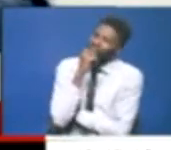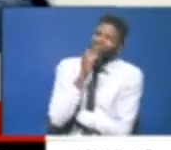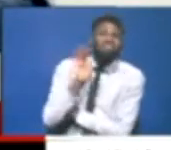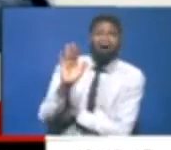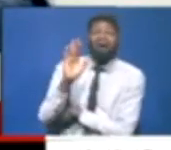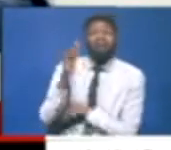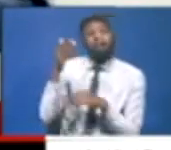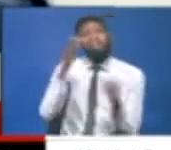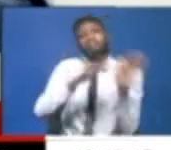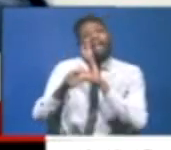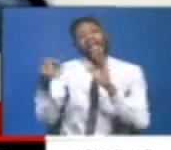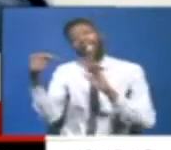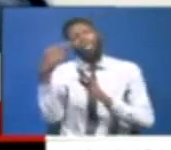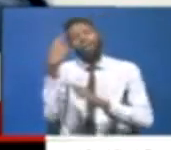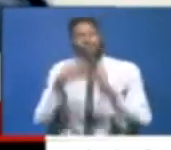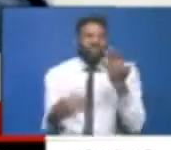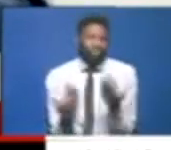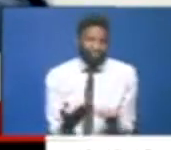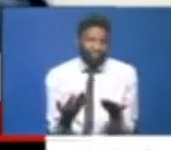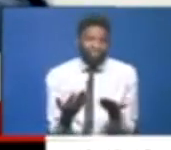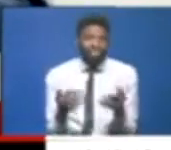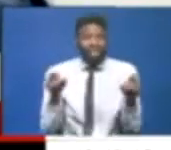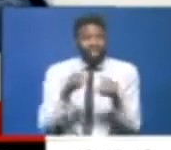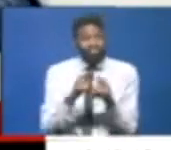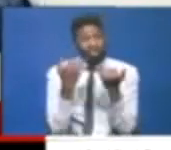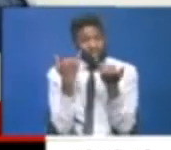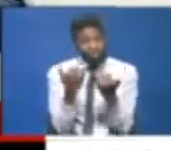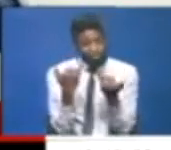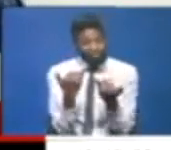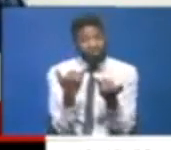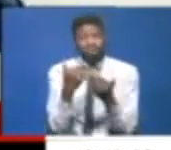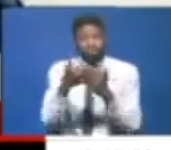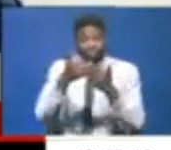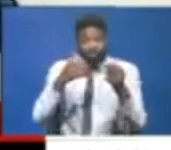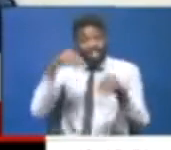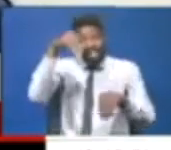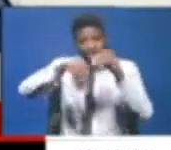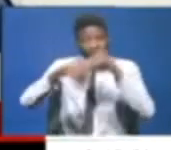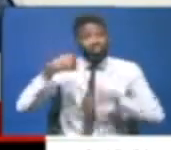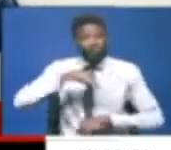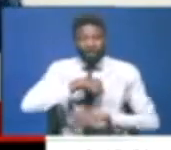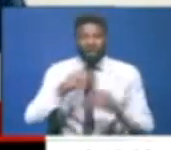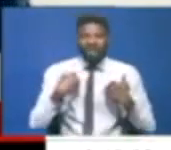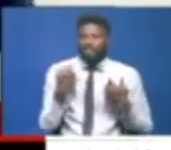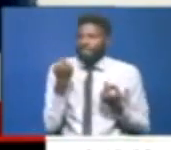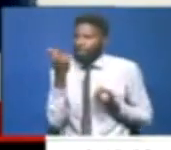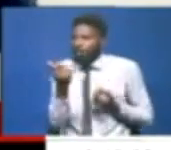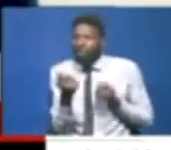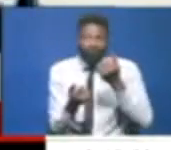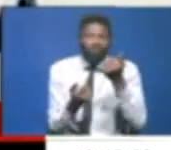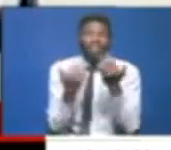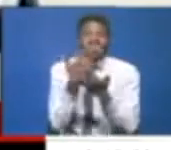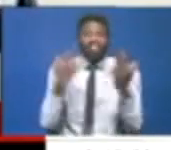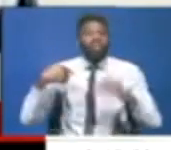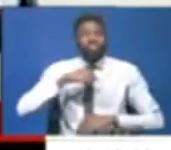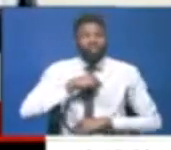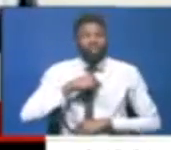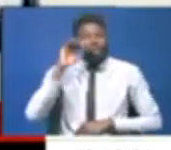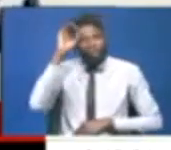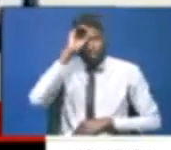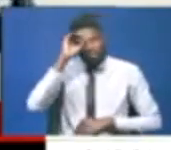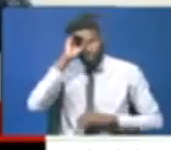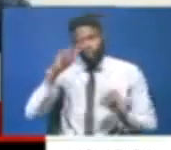huu uchaguzi na kuna vitu vidogo vidogo ambavyo tunatofautiana kimawazo baina ya